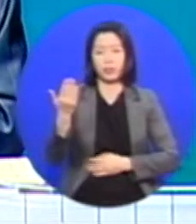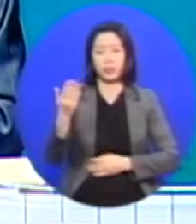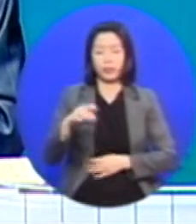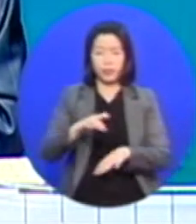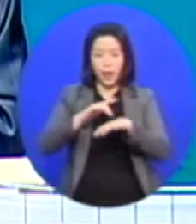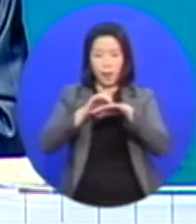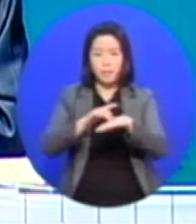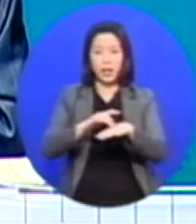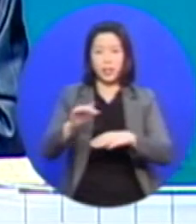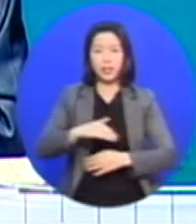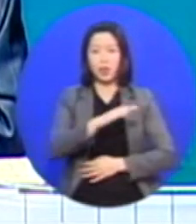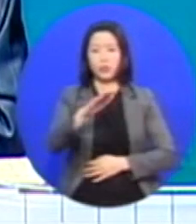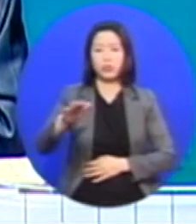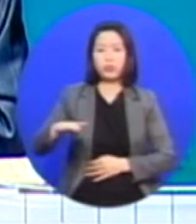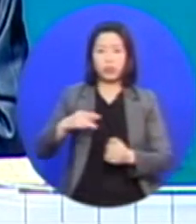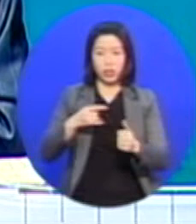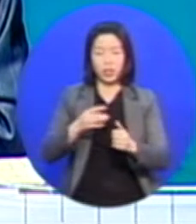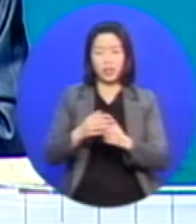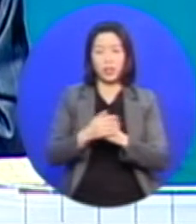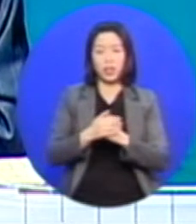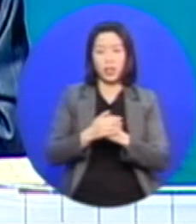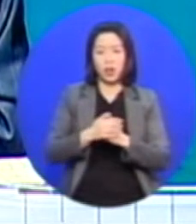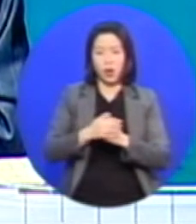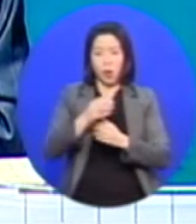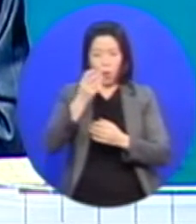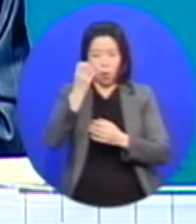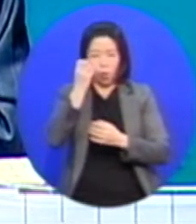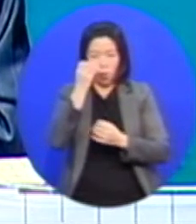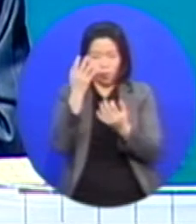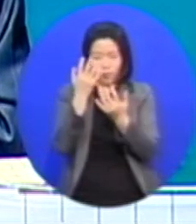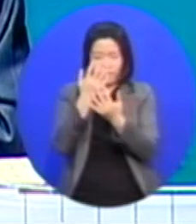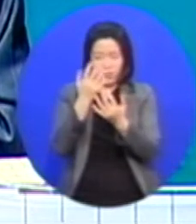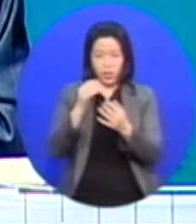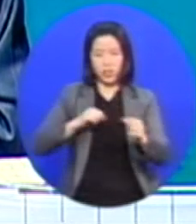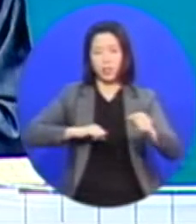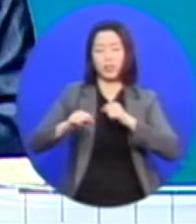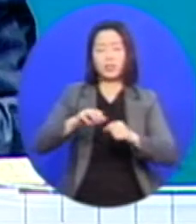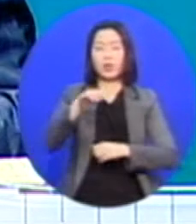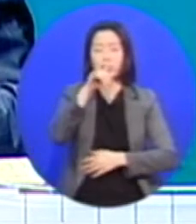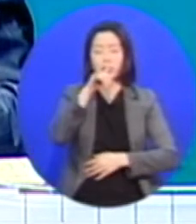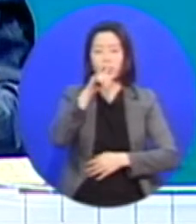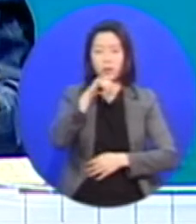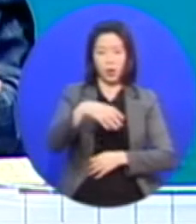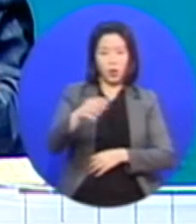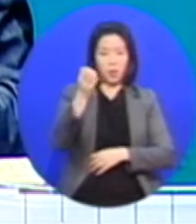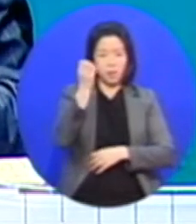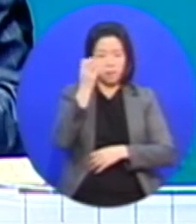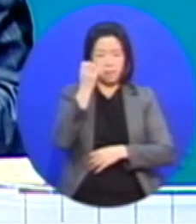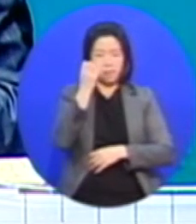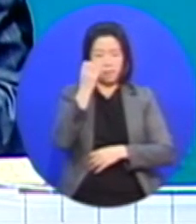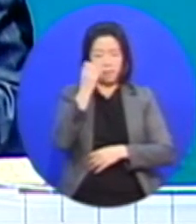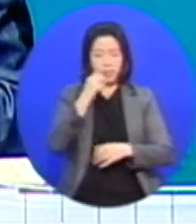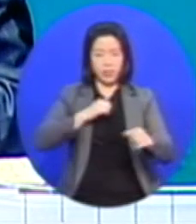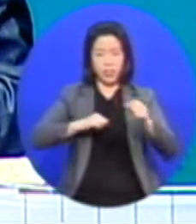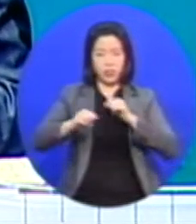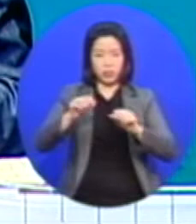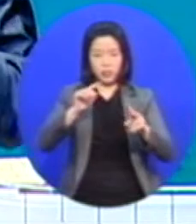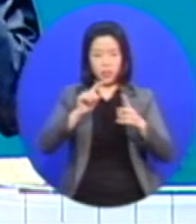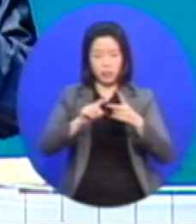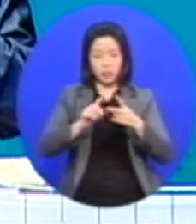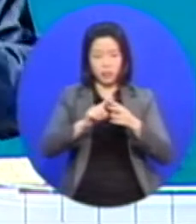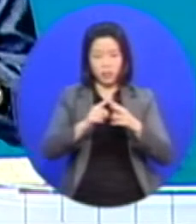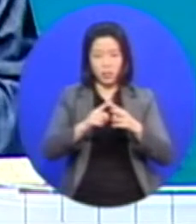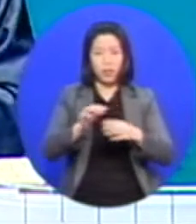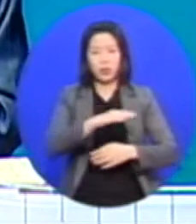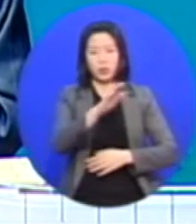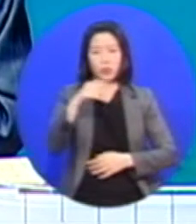마귀가 우리에게 교묘하게 역사 합니다 얼마나 교묘하게 우리에게 역사 하는지 여러분이